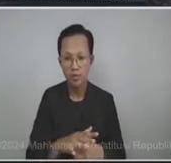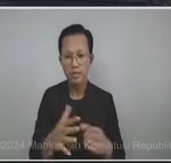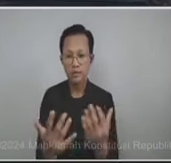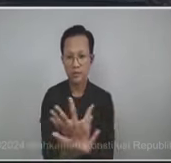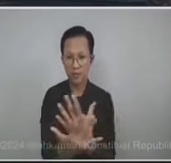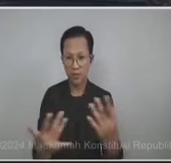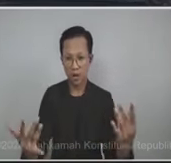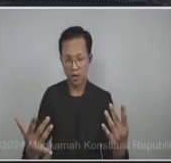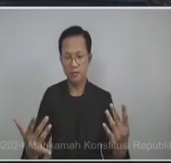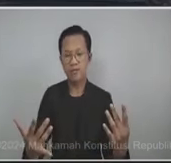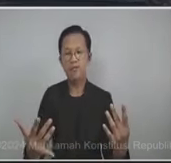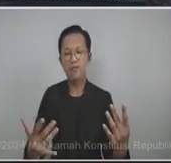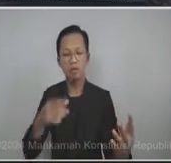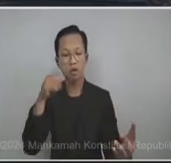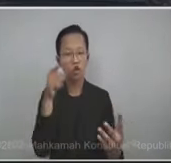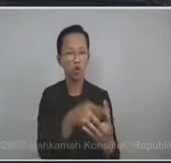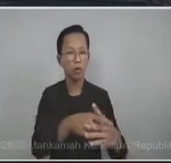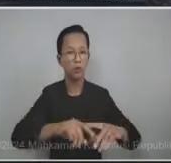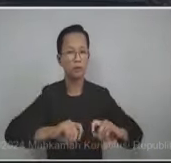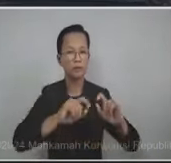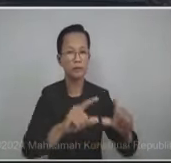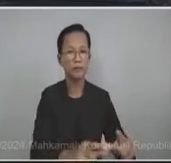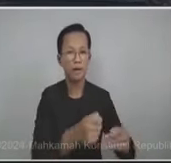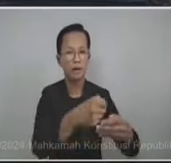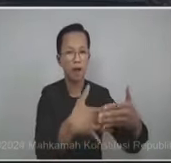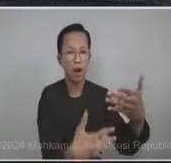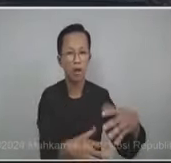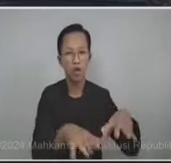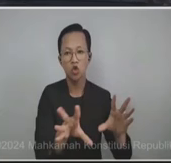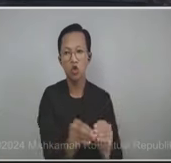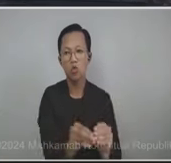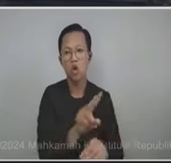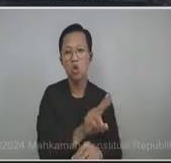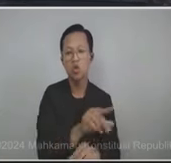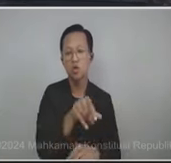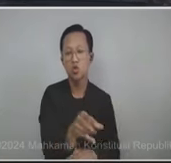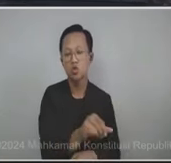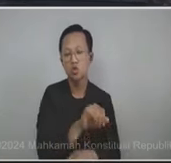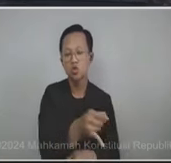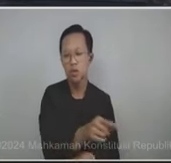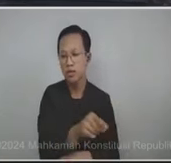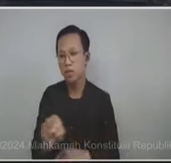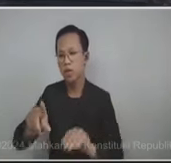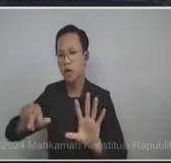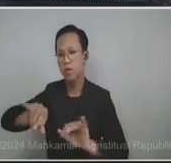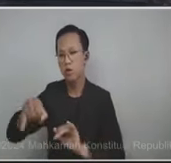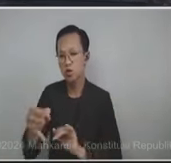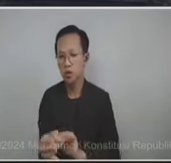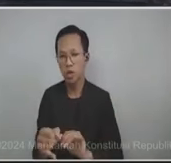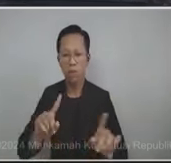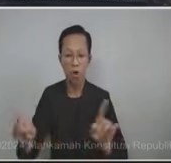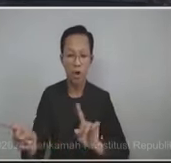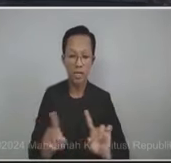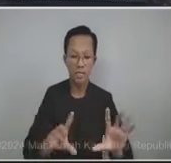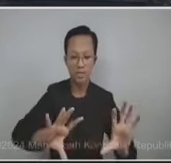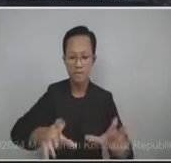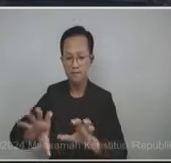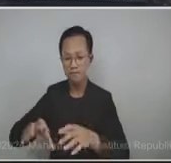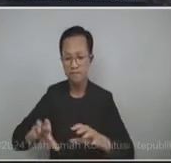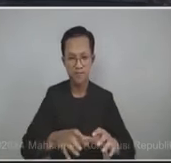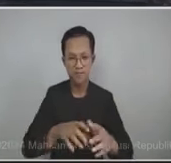pemilih tetap lebih dari 2 juta sampai dengan 6 juta jiwa partai politik atau gabungan partai politik peserta pemilu harus memorai suara sah